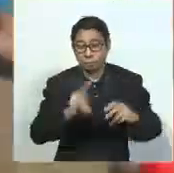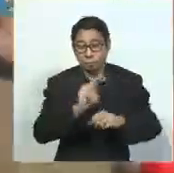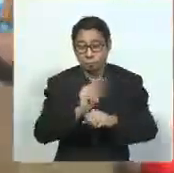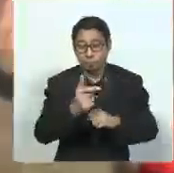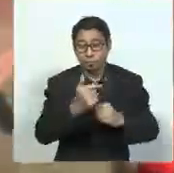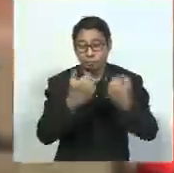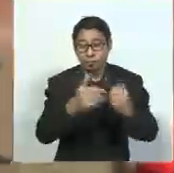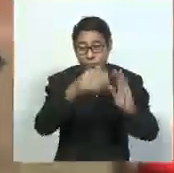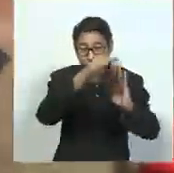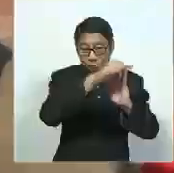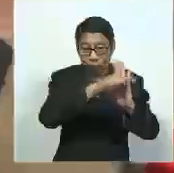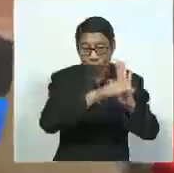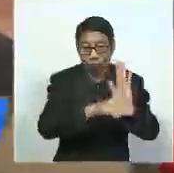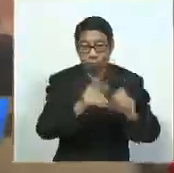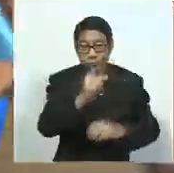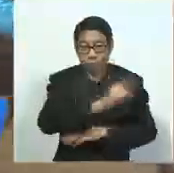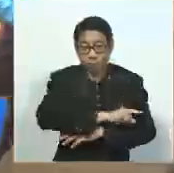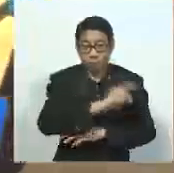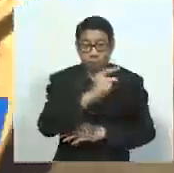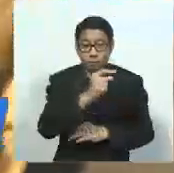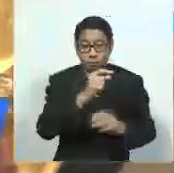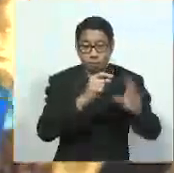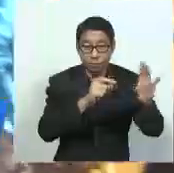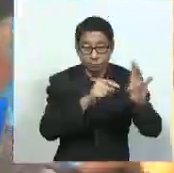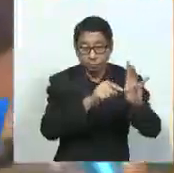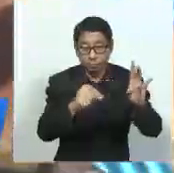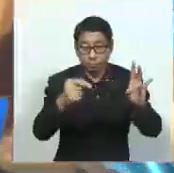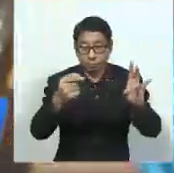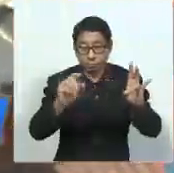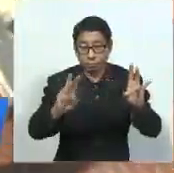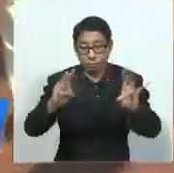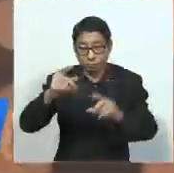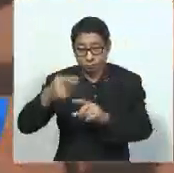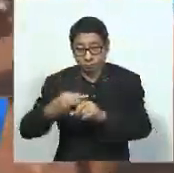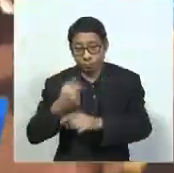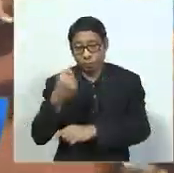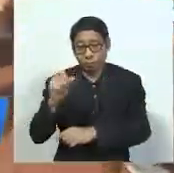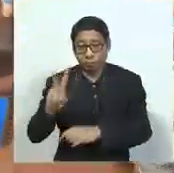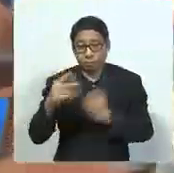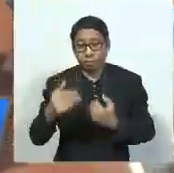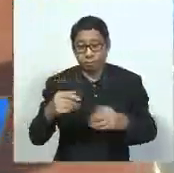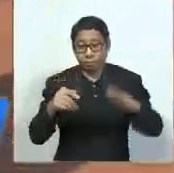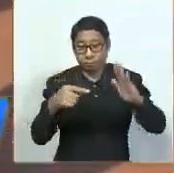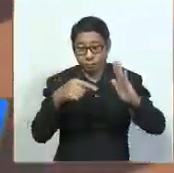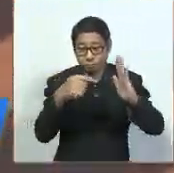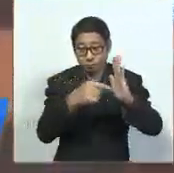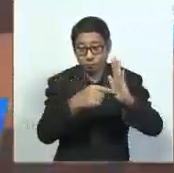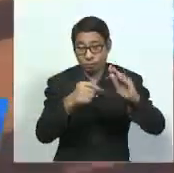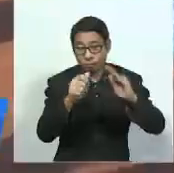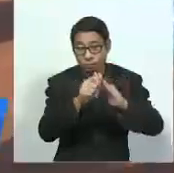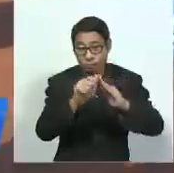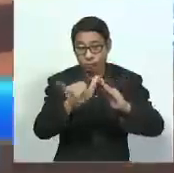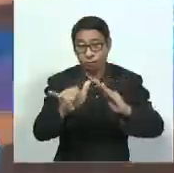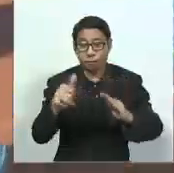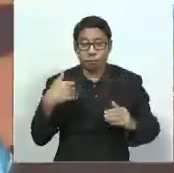าวนะคะกำหนดจัดขึ้นในวันที่7ถึง16ธันวาคมนี้จัดที่อุทยานประวัติศาสตร์พระนครศ